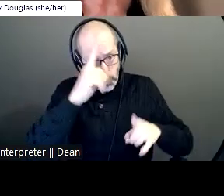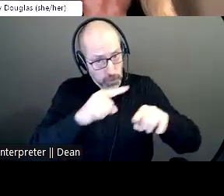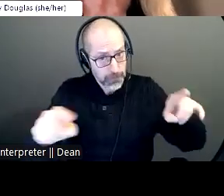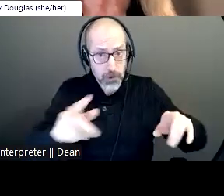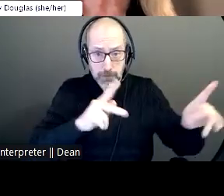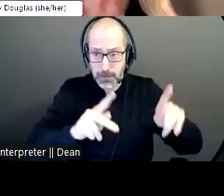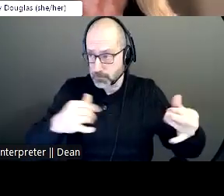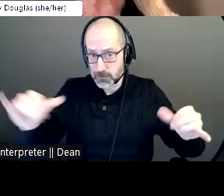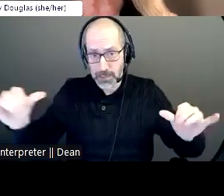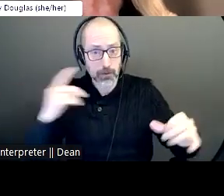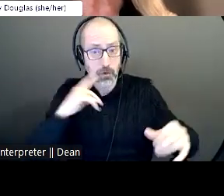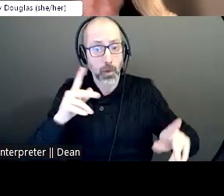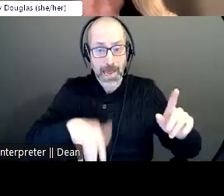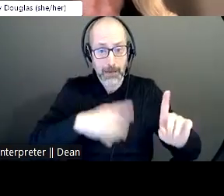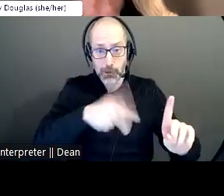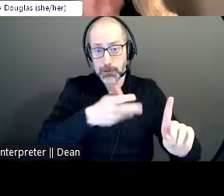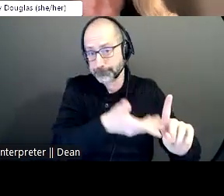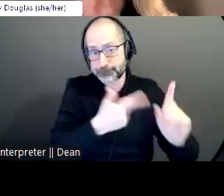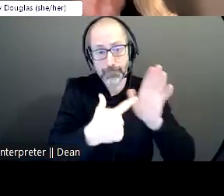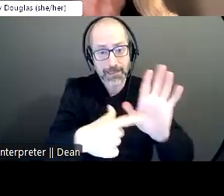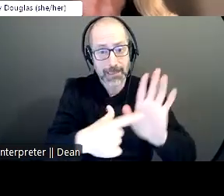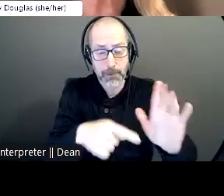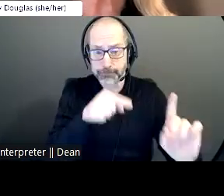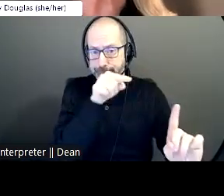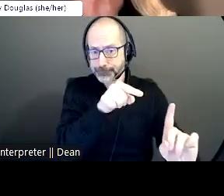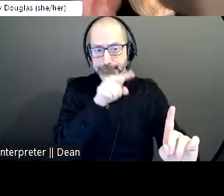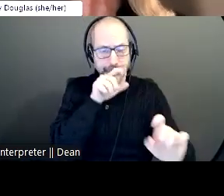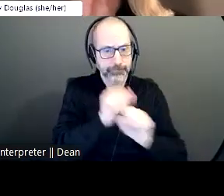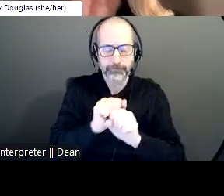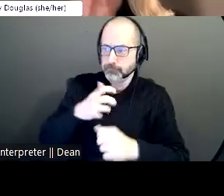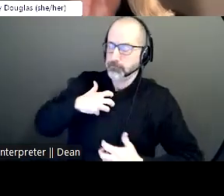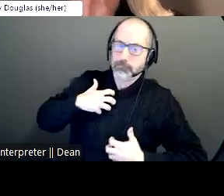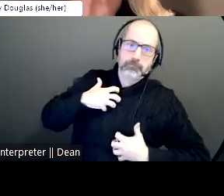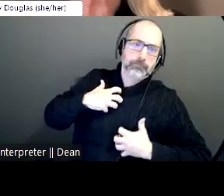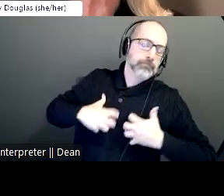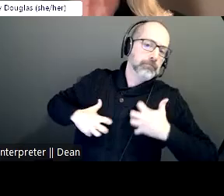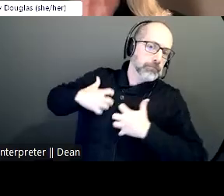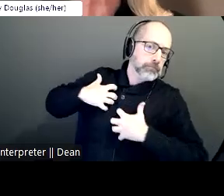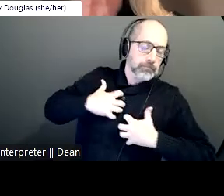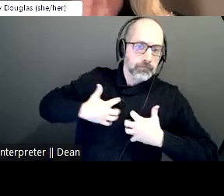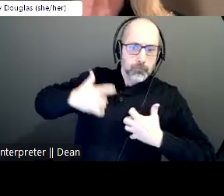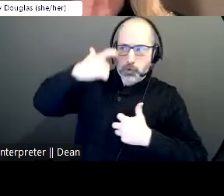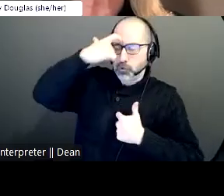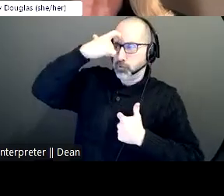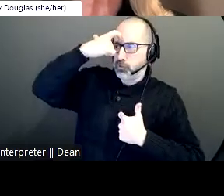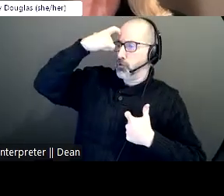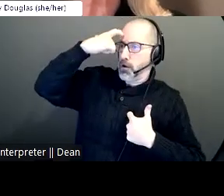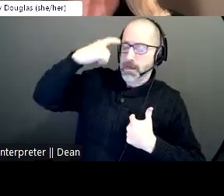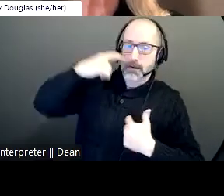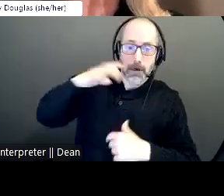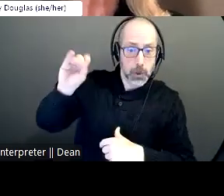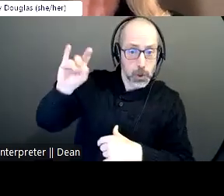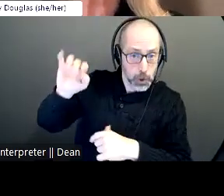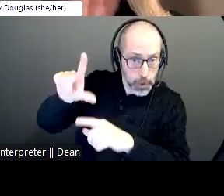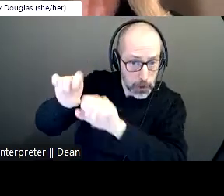et autistes. Donc, il est possible de trouver des personnes qui sont très traumatisées non seulement